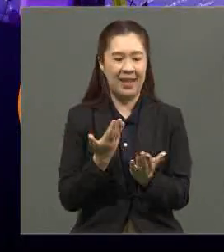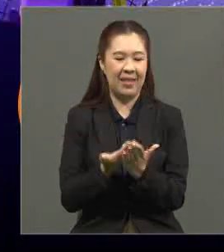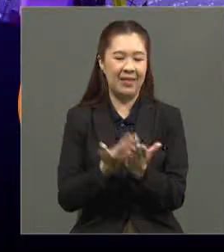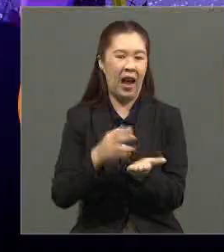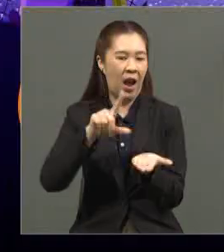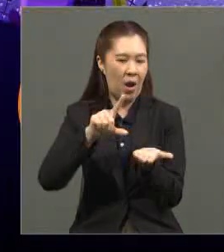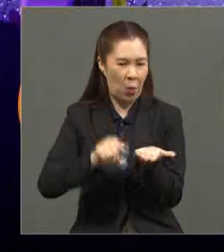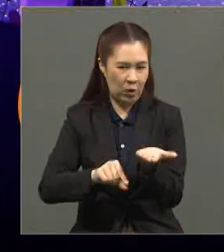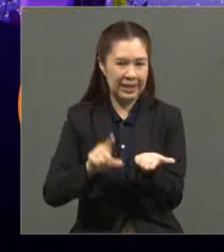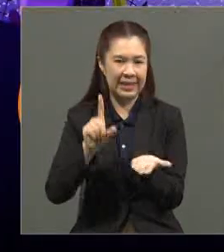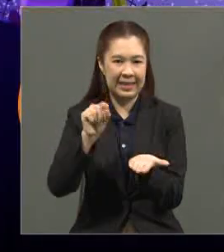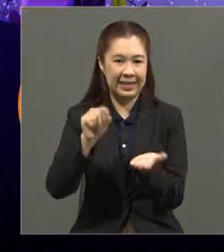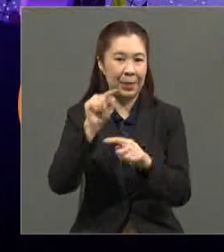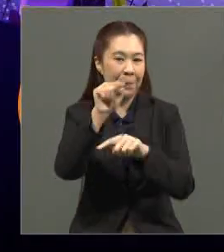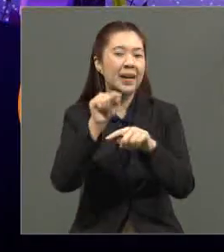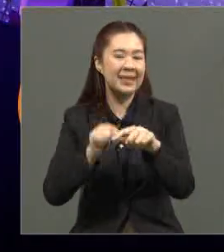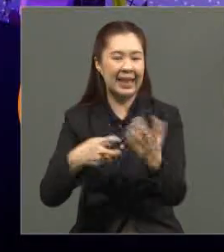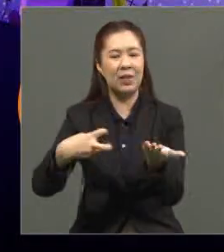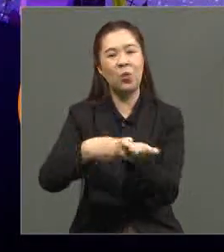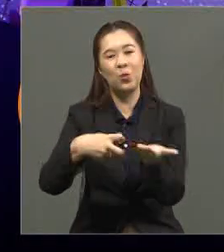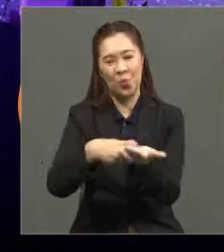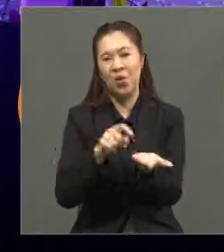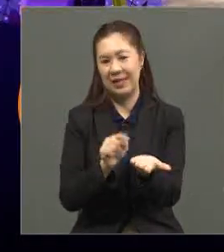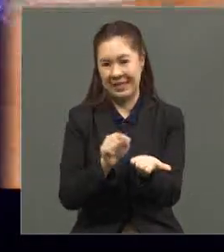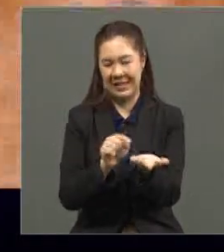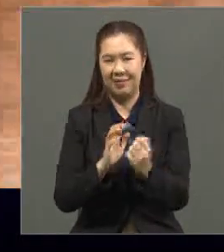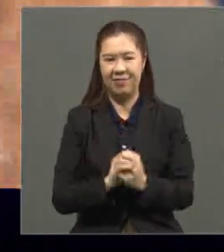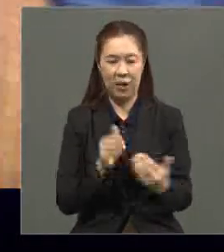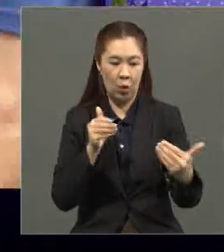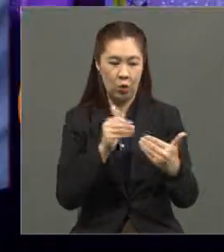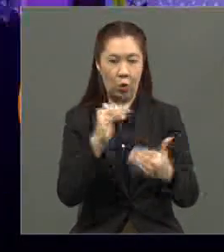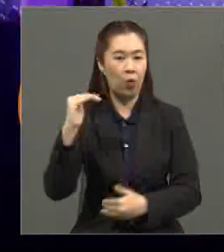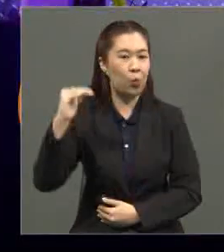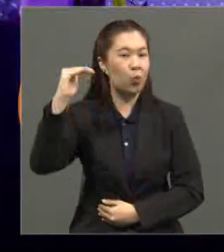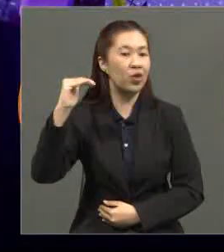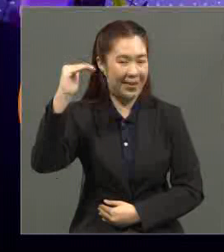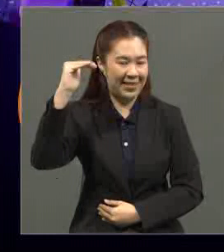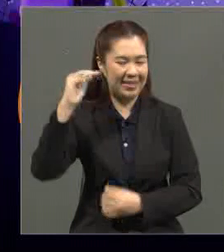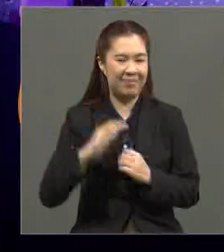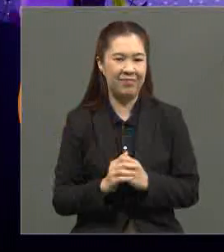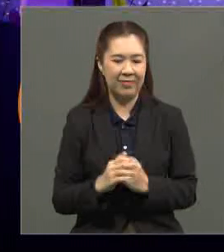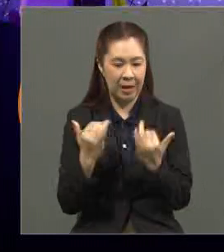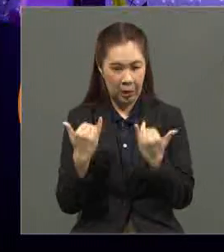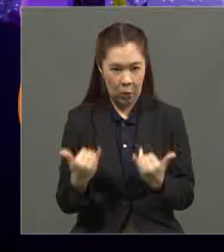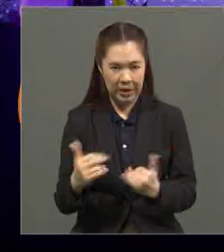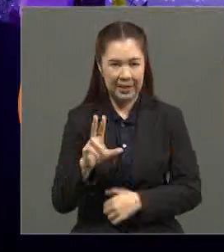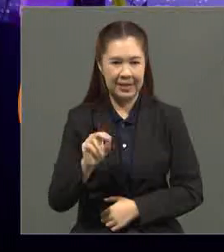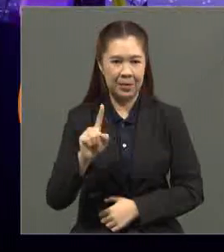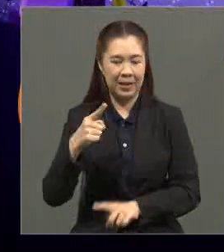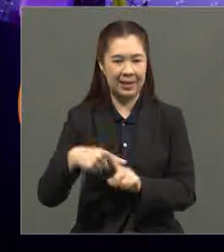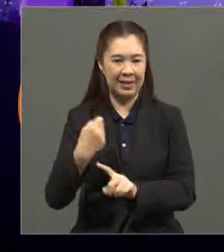20%สำหรับบัตรค่าผ่านประตูอันนี้ก็จะเป็นในส่วนของเฉพาะผู้ใหญ่เท่านั้นนะคะคือวันนี้วันเดียว 31